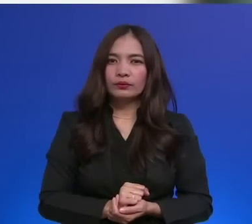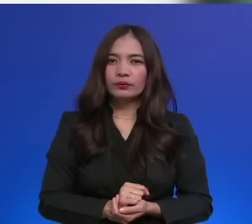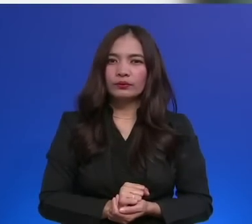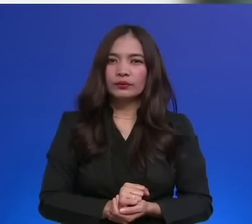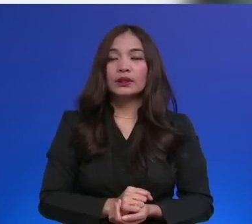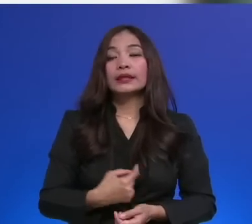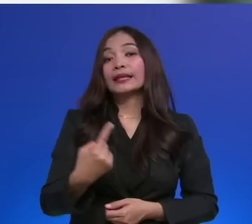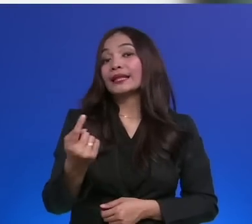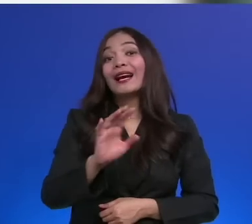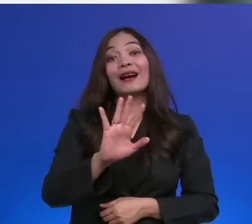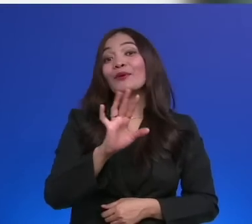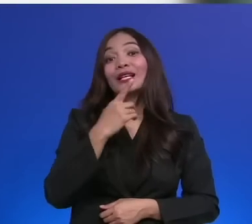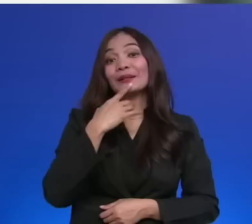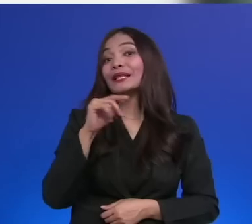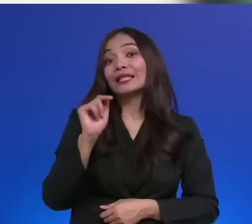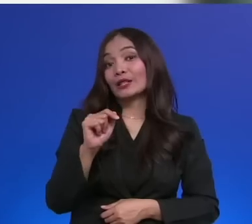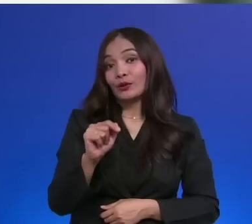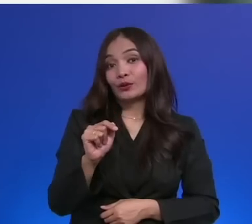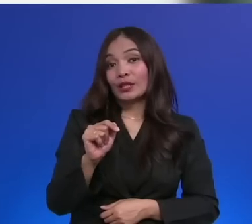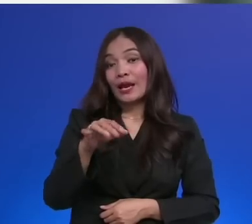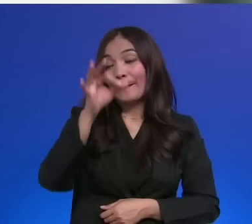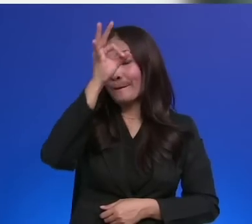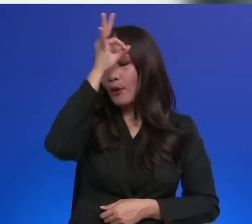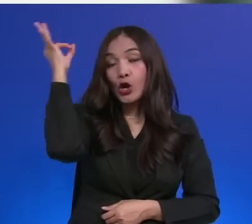Kita tidak boleh begitu. Melalui